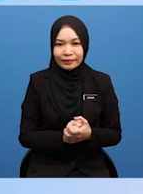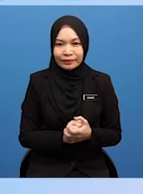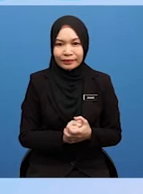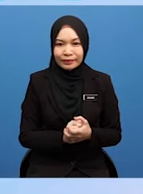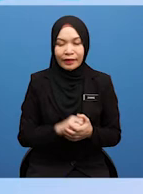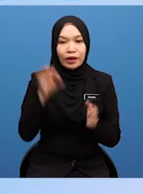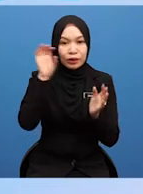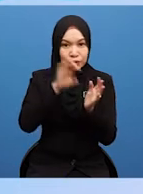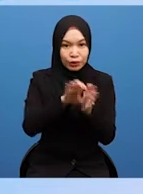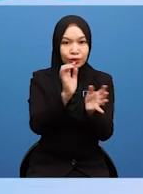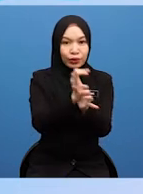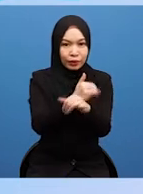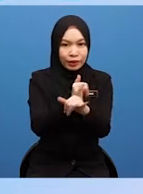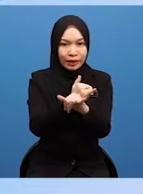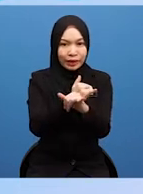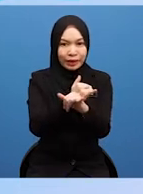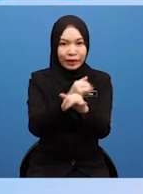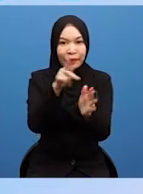contoh karya boneka eng